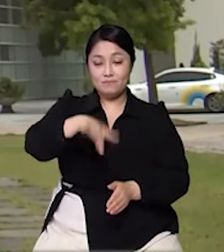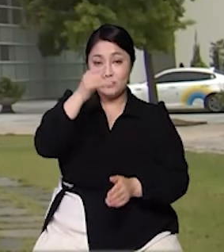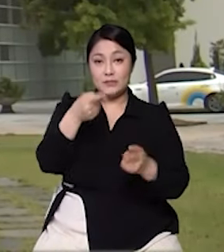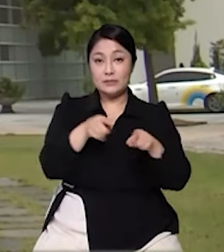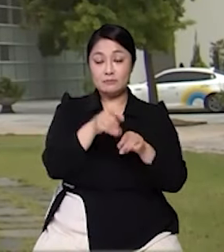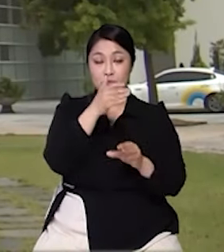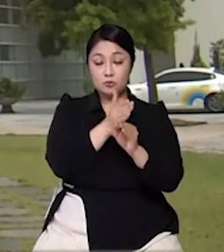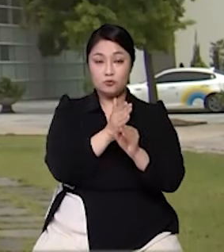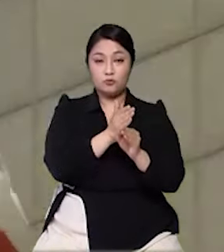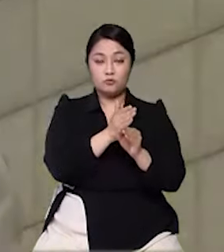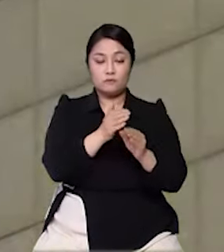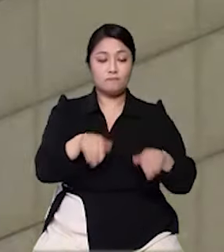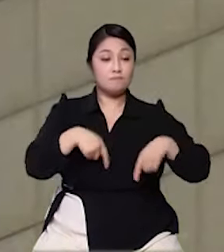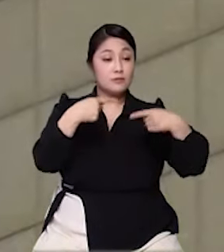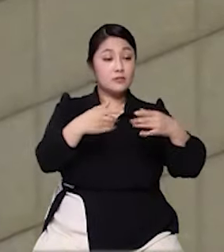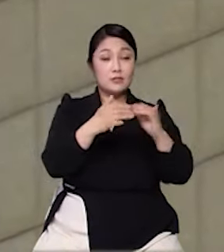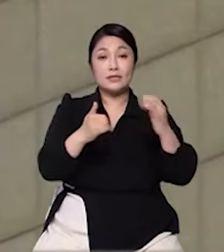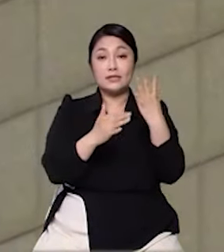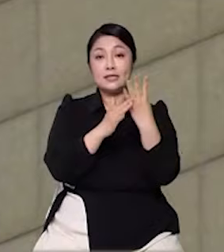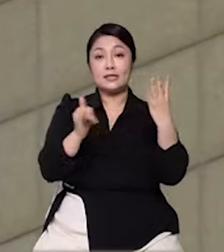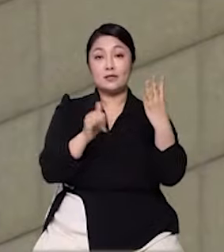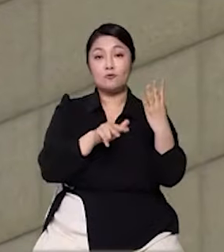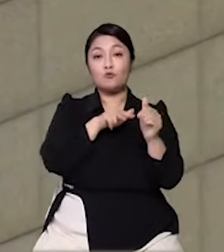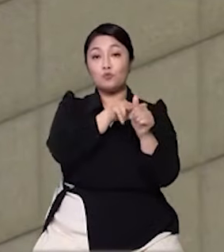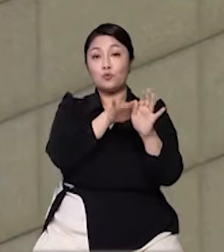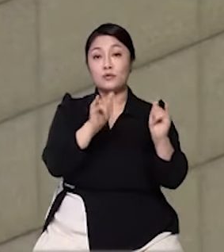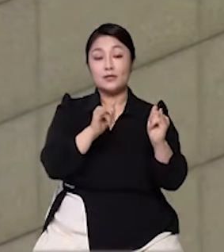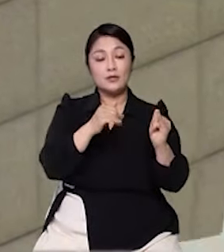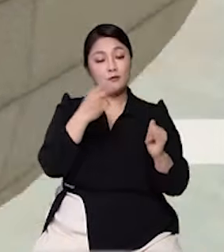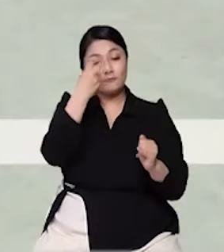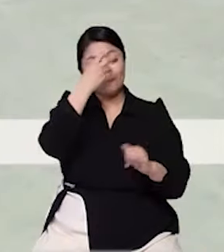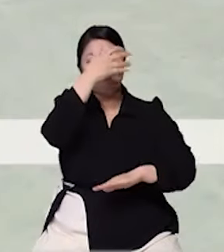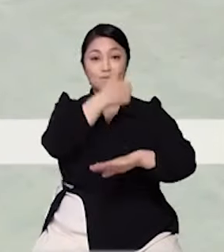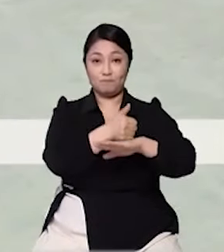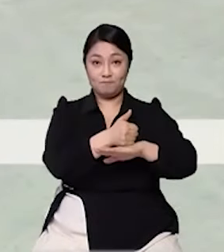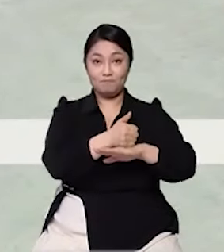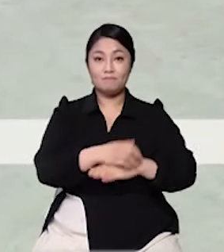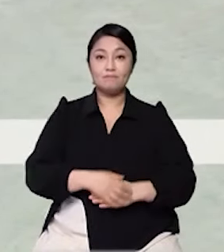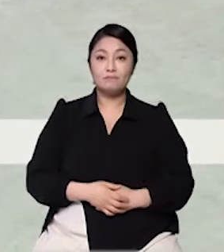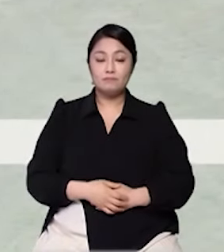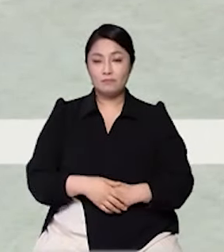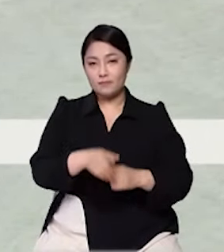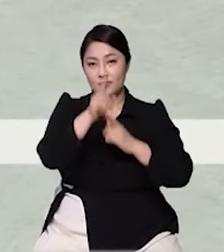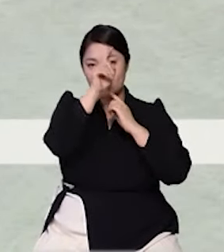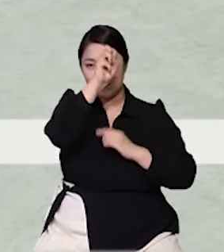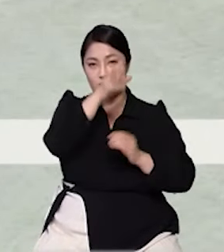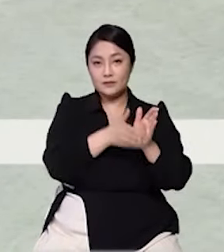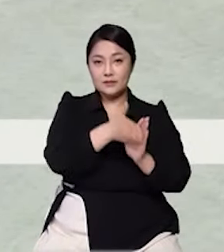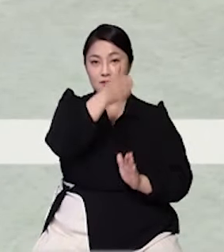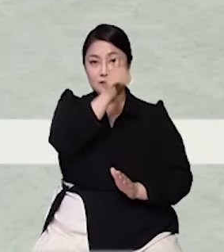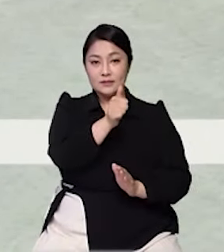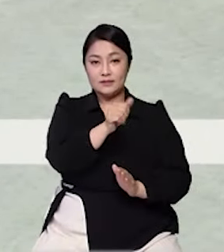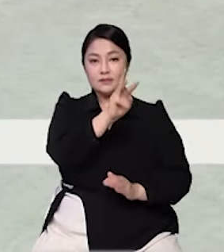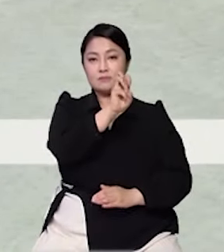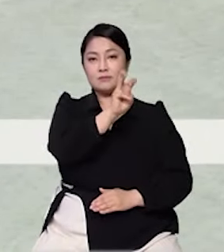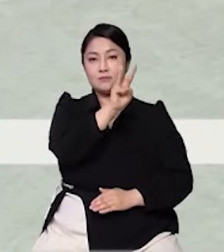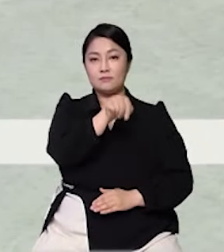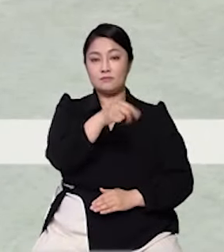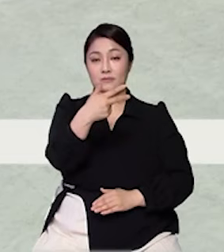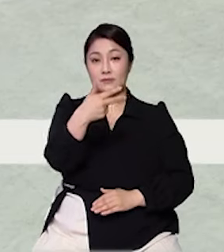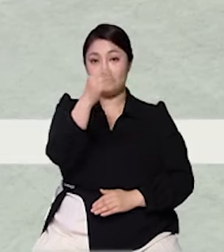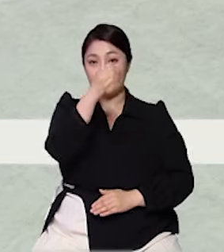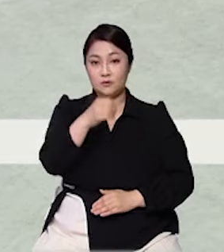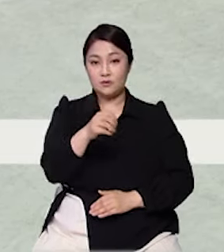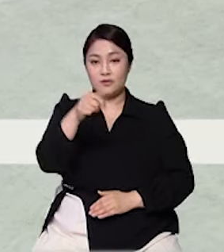더불어 민주당 경선에 참여하는 4명의 예비후보 에 대한 선호도 입니다 이용섭 광주광역시장 33.7%